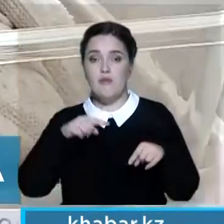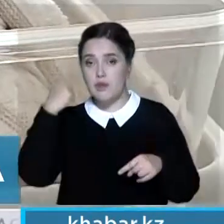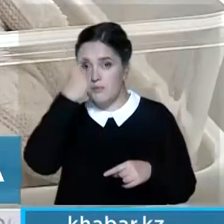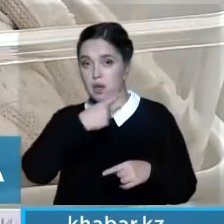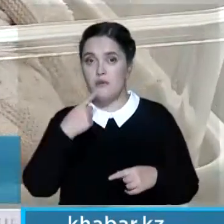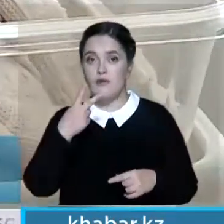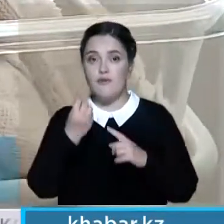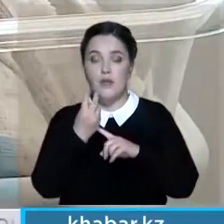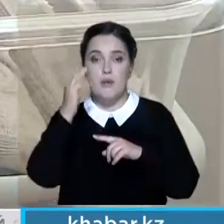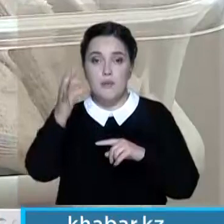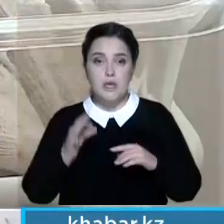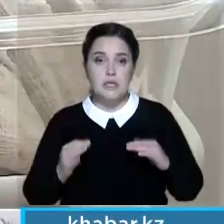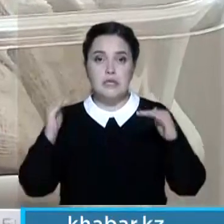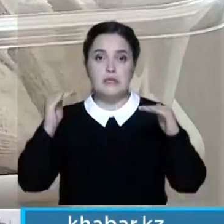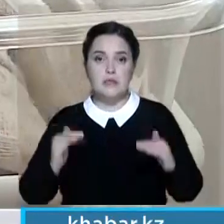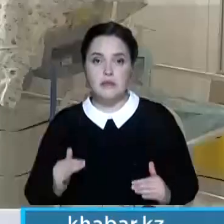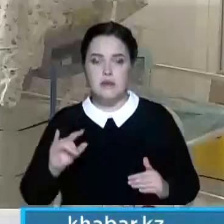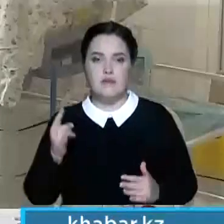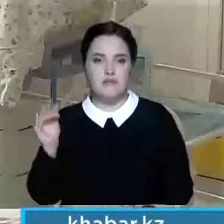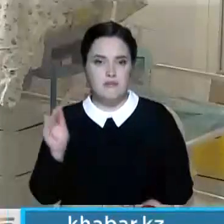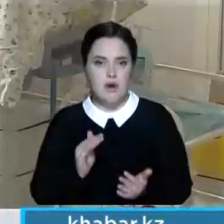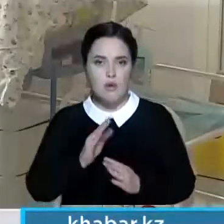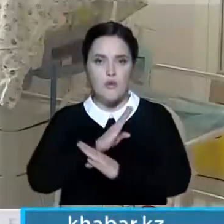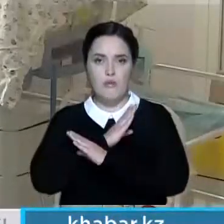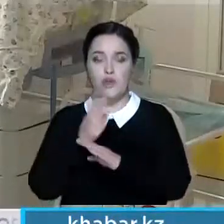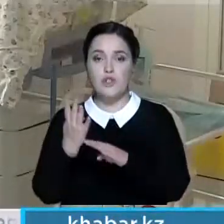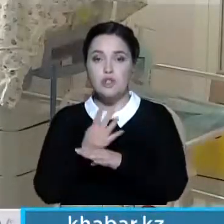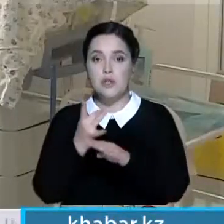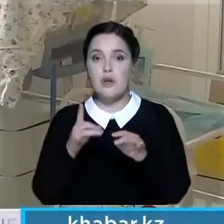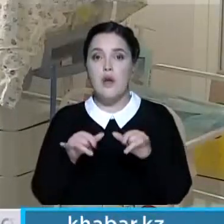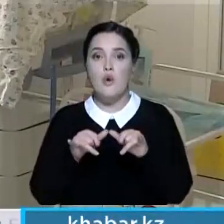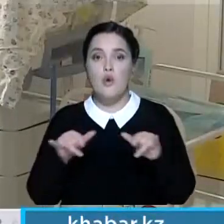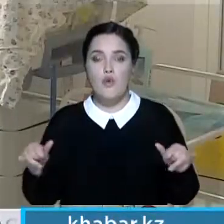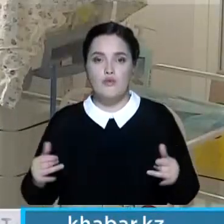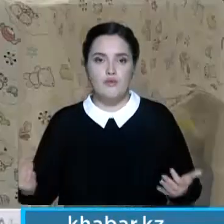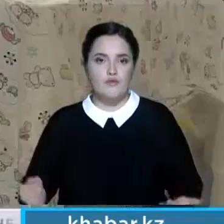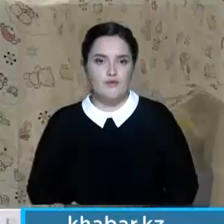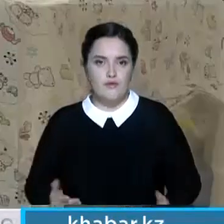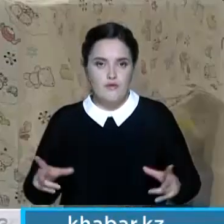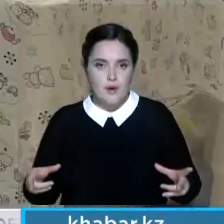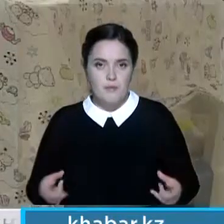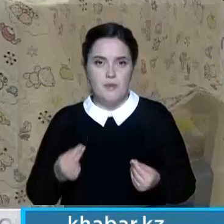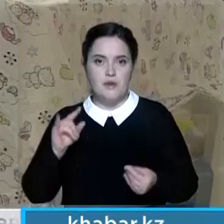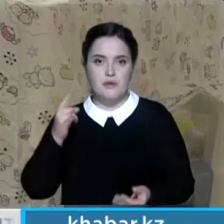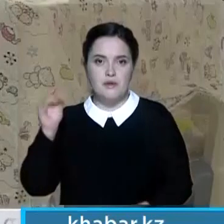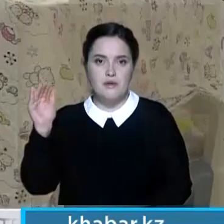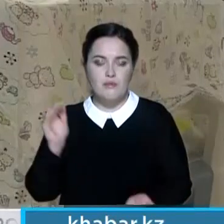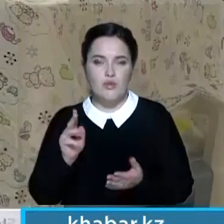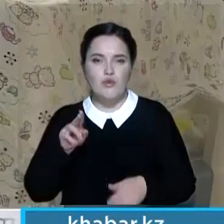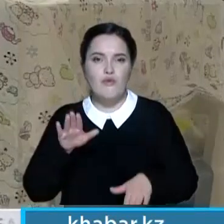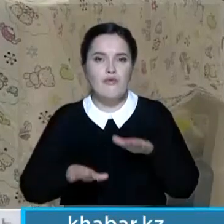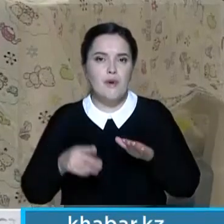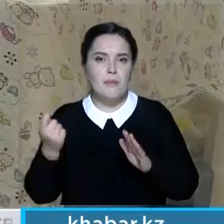почти на 12% снизилась неонатальная смертность. 4 раза увеличилась выживаемость детей с